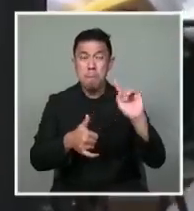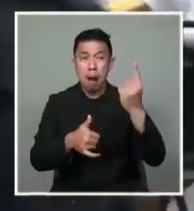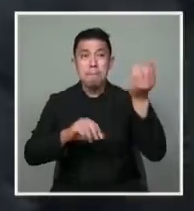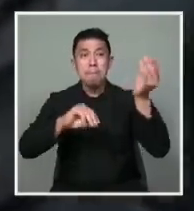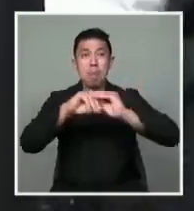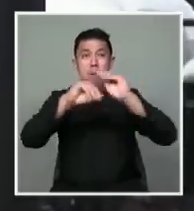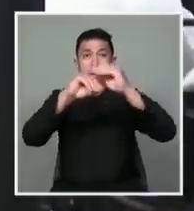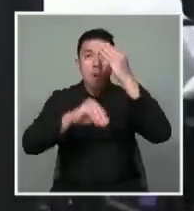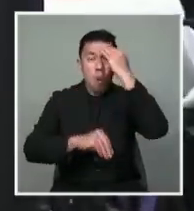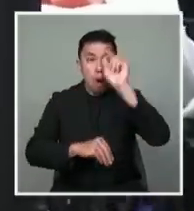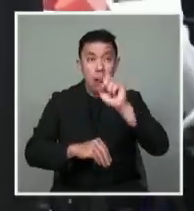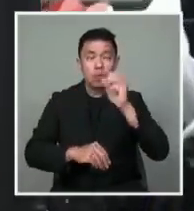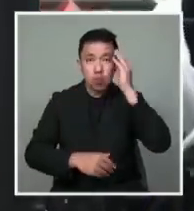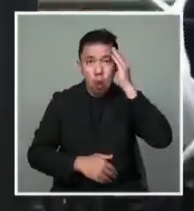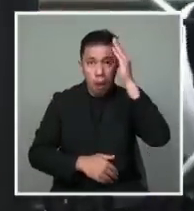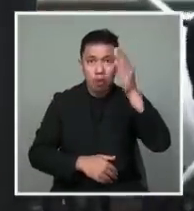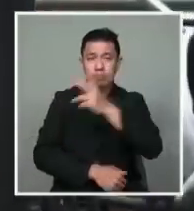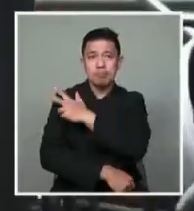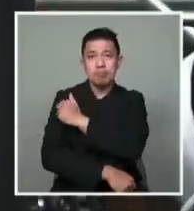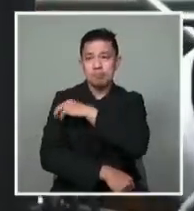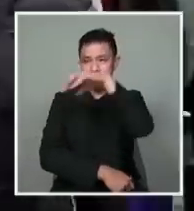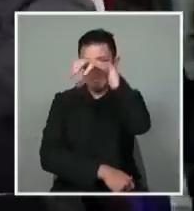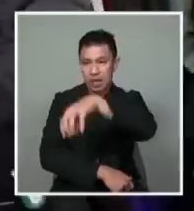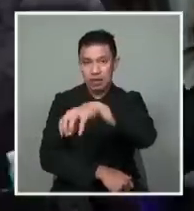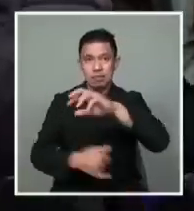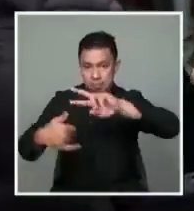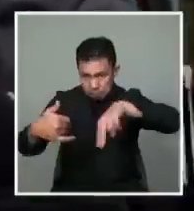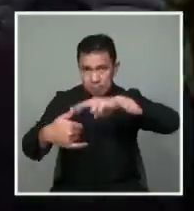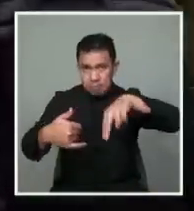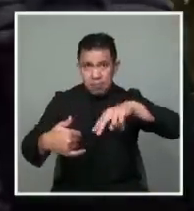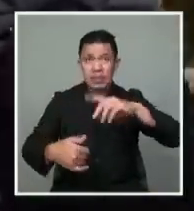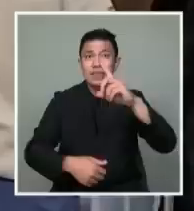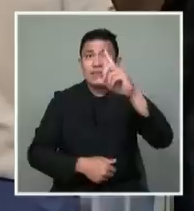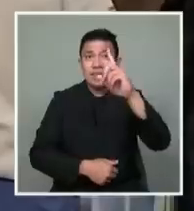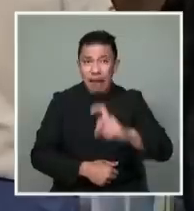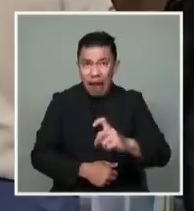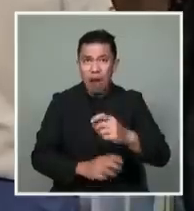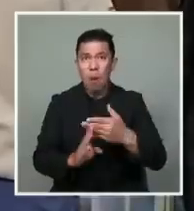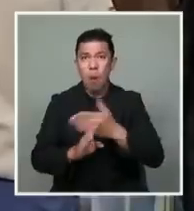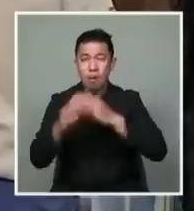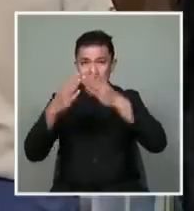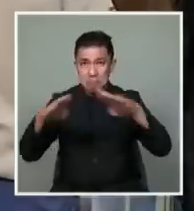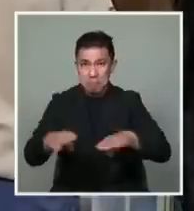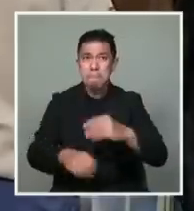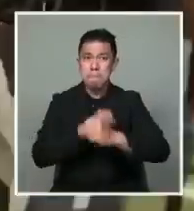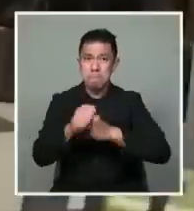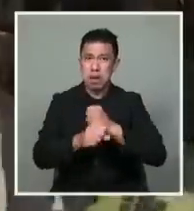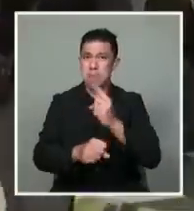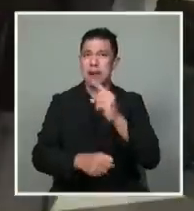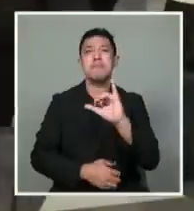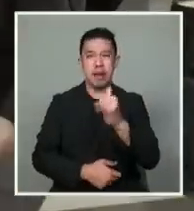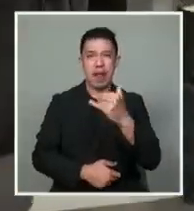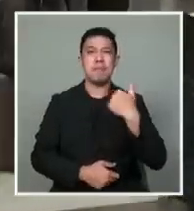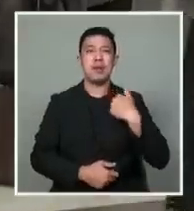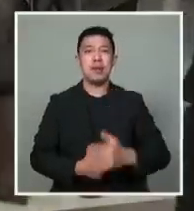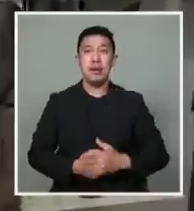ขึ้นนะคะหมายความว่าโอกาสที่คุณจะต้องเข้าไปรักษาตัวในโรงพยาบาลแล้วก็เสียชีวิตก่อนคริสต์มาสและปีใหม่อาจจะมีมากขึ้นด้วยเช่นเดียวกันค่ะ